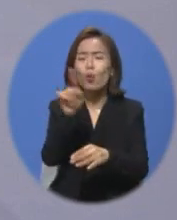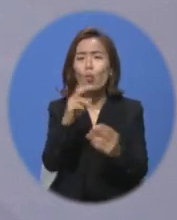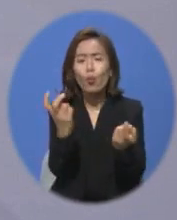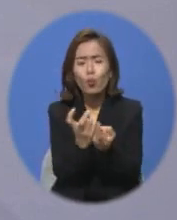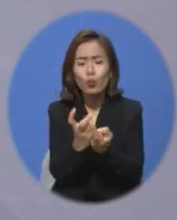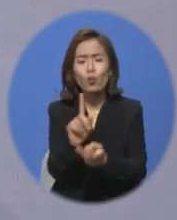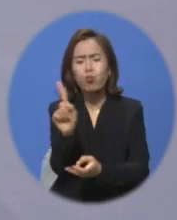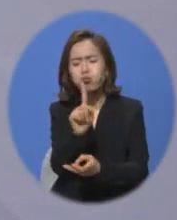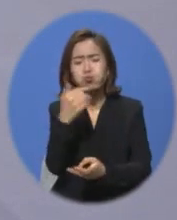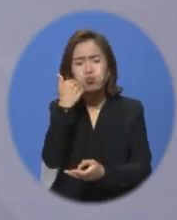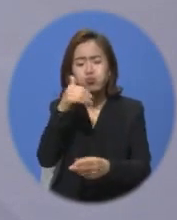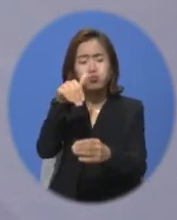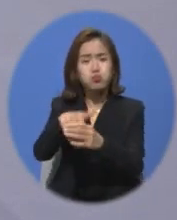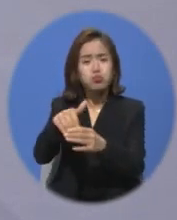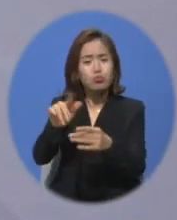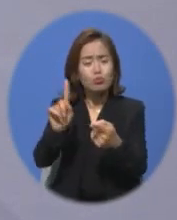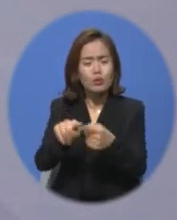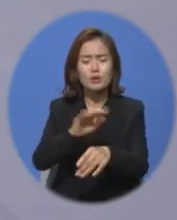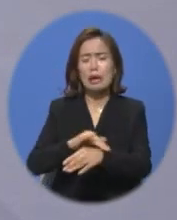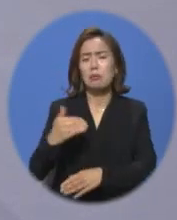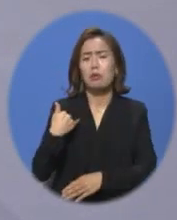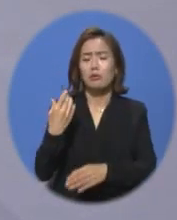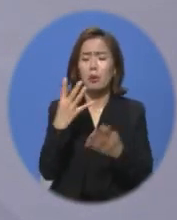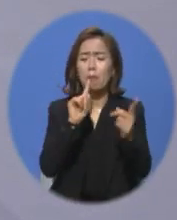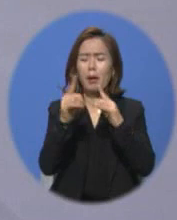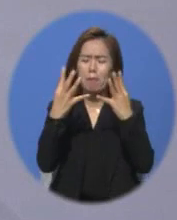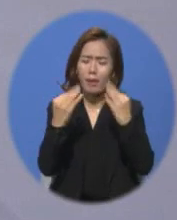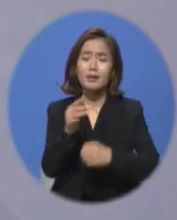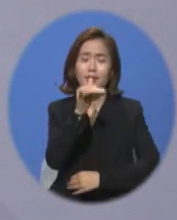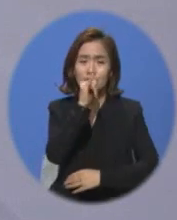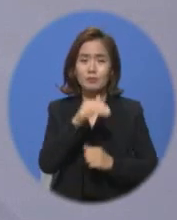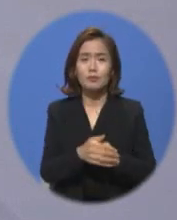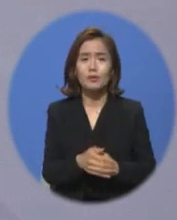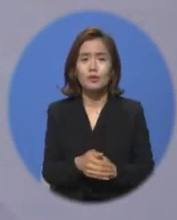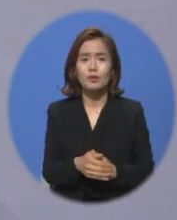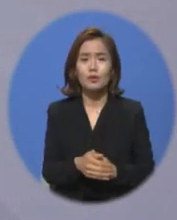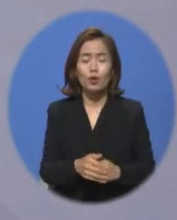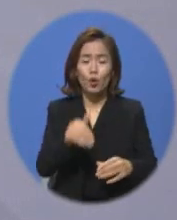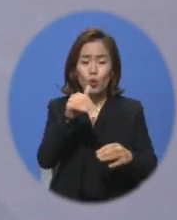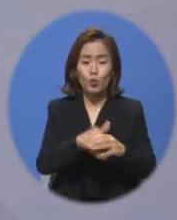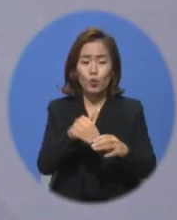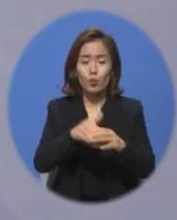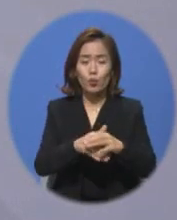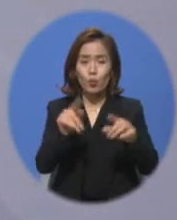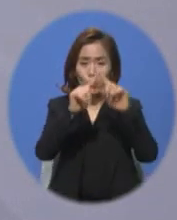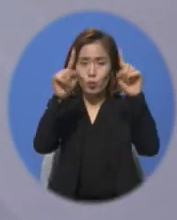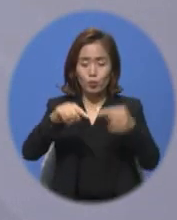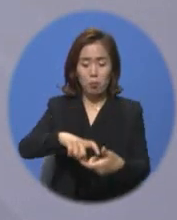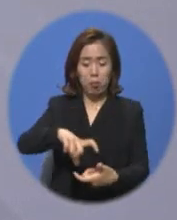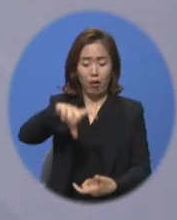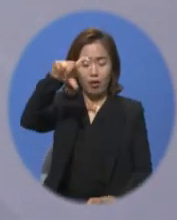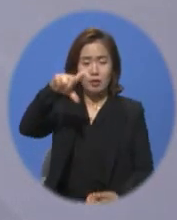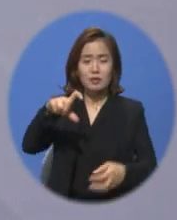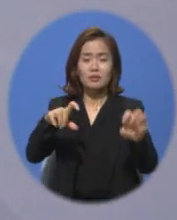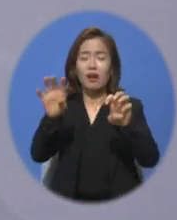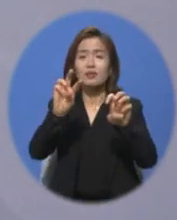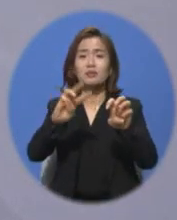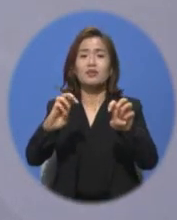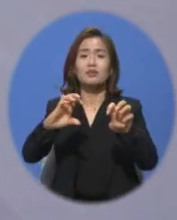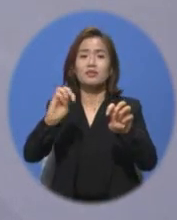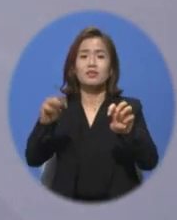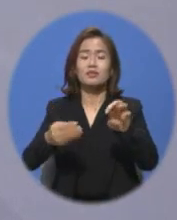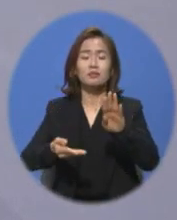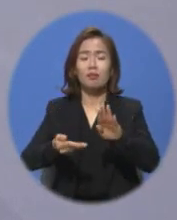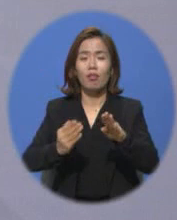이번선거에서어느정당에투표해야할지전혀모르겠다고말씀하시는분들이많습니다. 투표용지자체의 길이가40센티미터